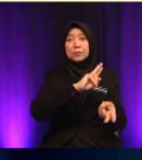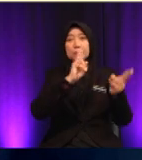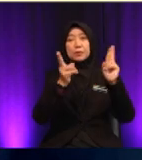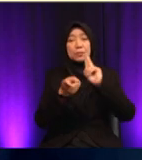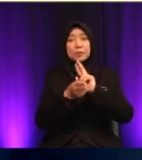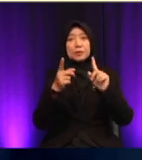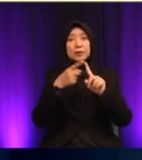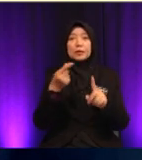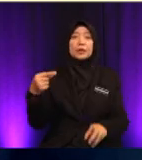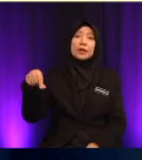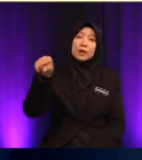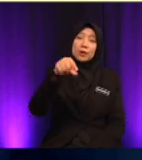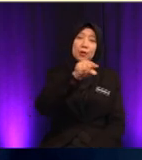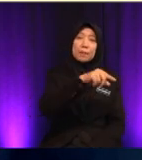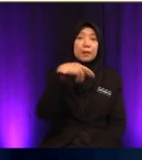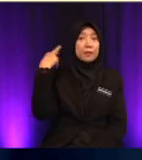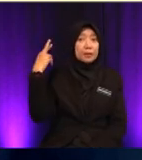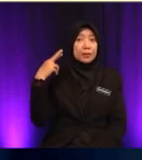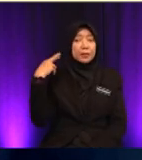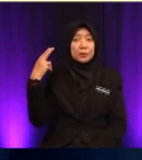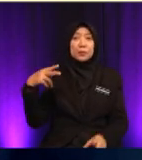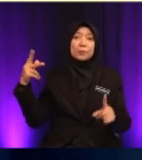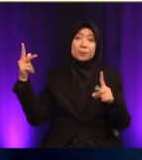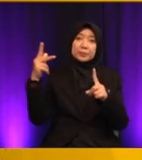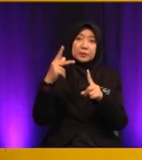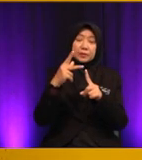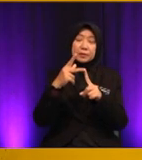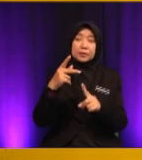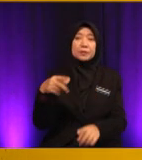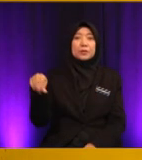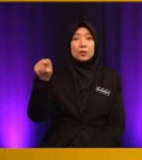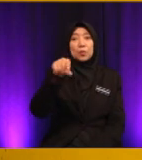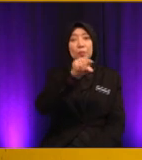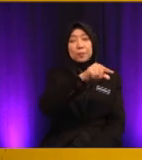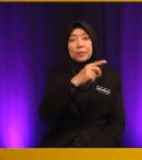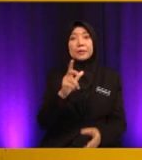daripada gelombang radio pergi ke gelombang-gelombang yang lebih tinggi oke